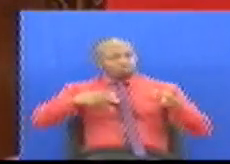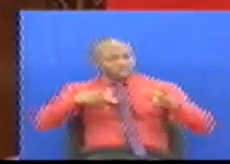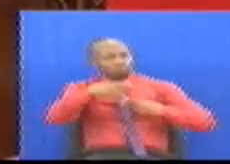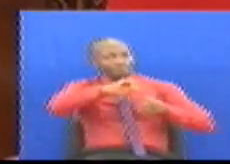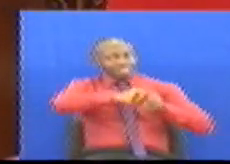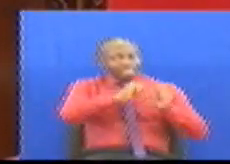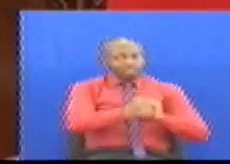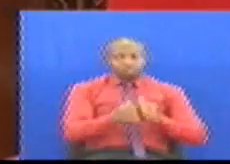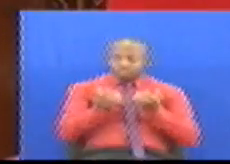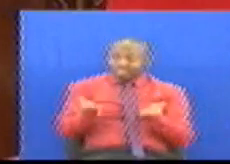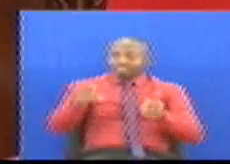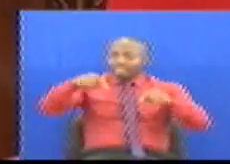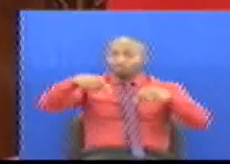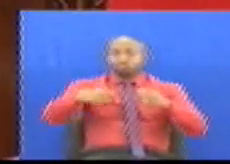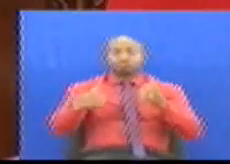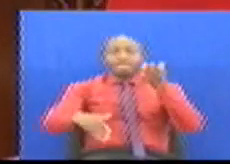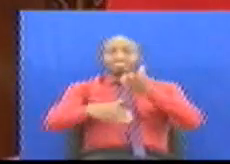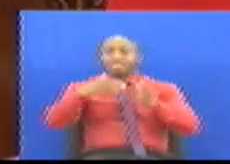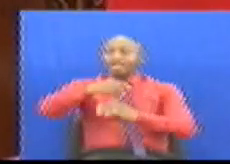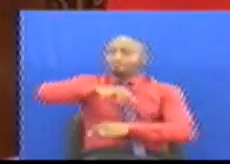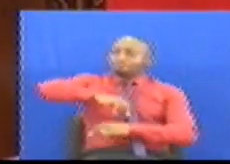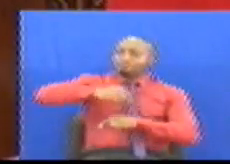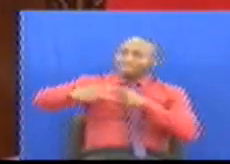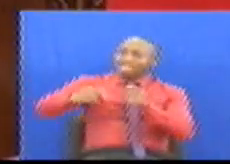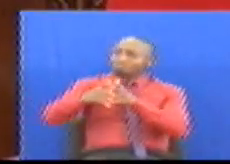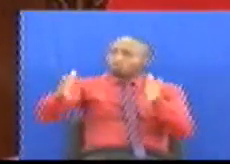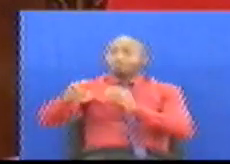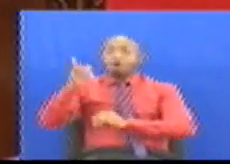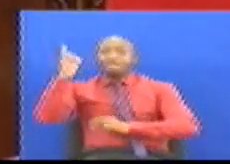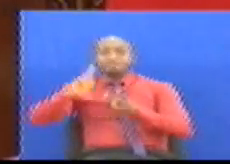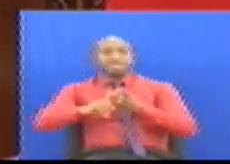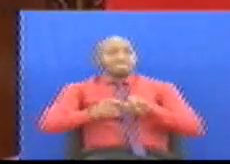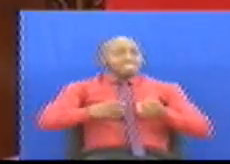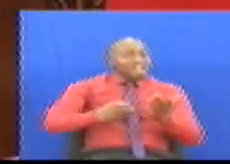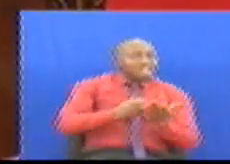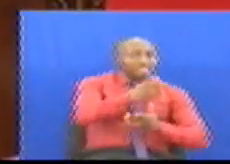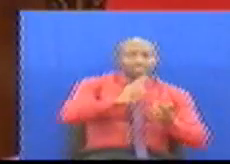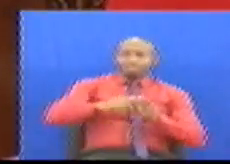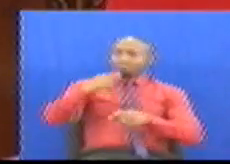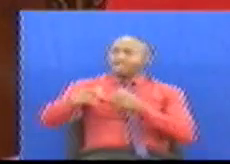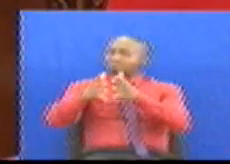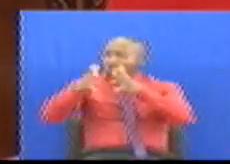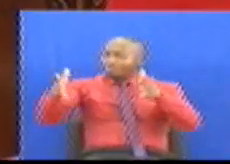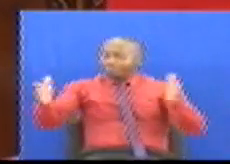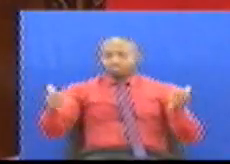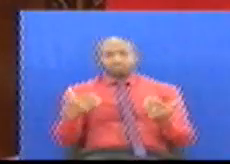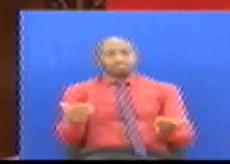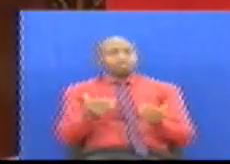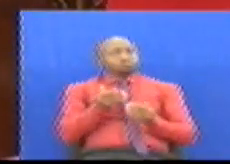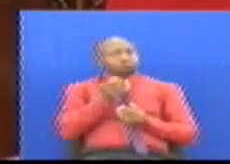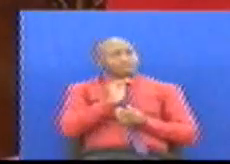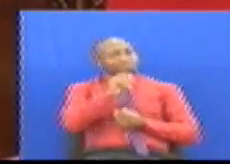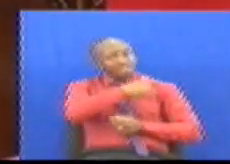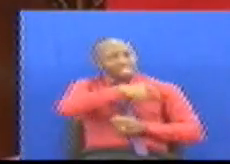tunatengeneza miradi ya single gauge. Tuna miradi mikubwa ya barabara ya reli. Tuna miradi mikubwa ambayo rais anaifanya. Kwa nini tusiseme rais huyu amalize miradi hii kwa utumwa nchi